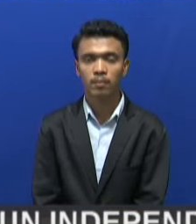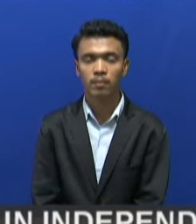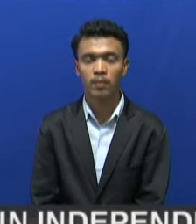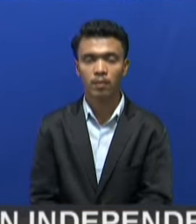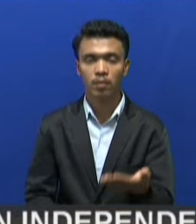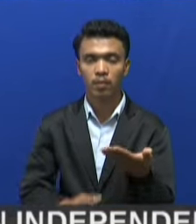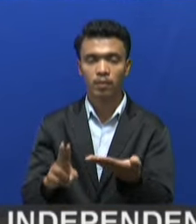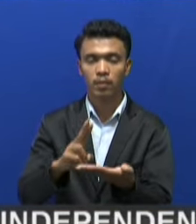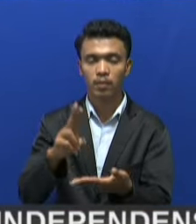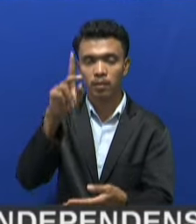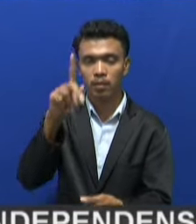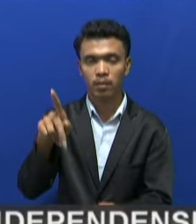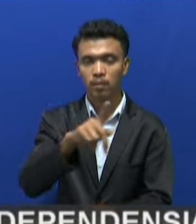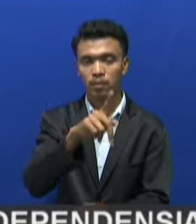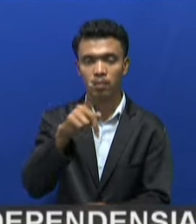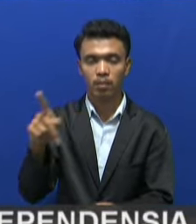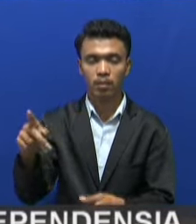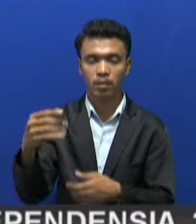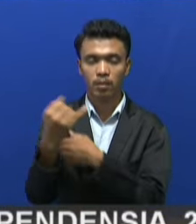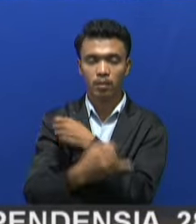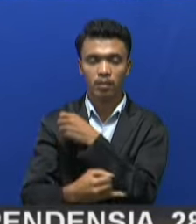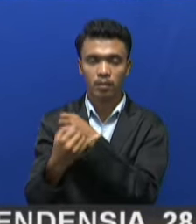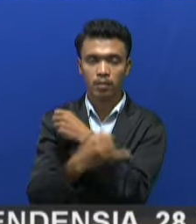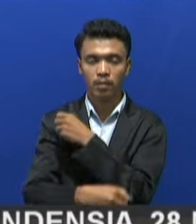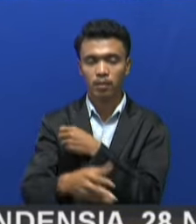universid katolika